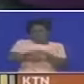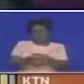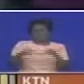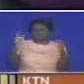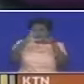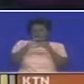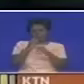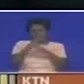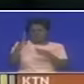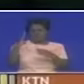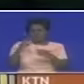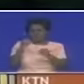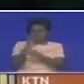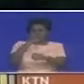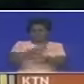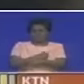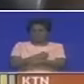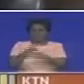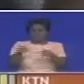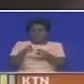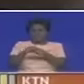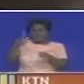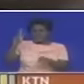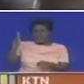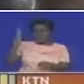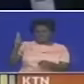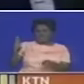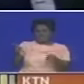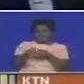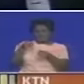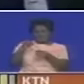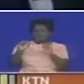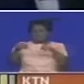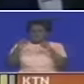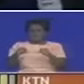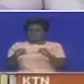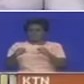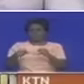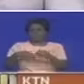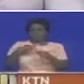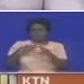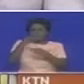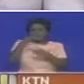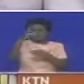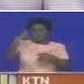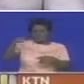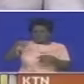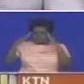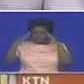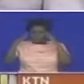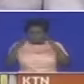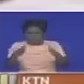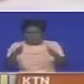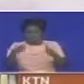Kuna daktari Teresa Bitengu wa Chuo Kikuu cha Kenyatta, wanafunzi kama hao wana uwezo wa kufanikiwa zaidi maishani wapo watazingatia taasisi